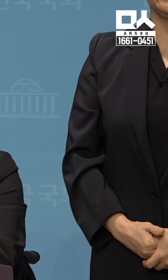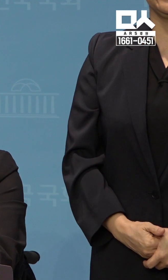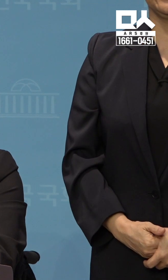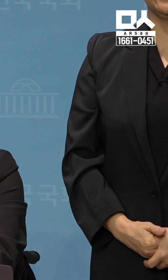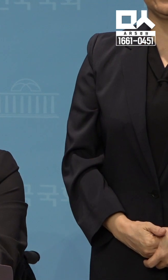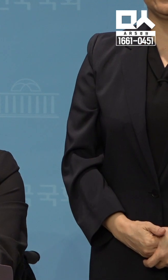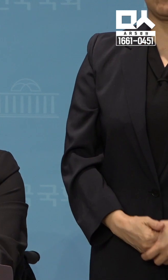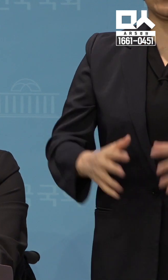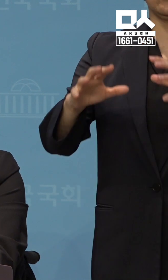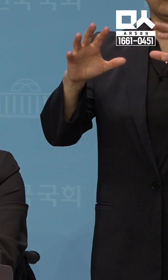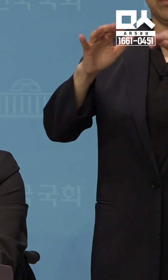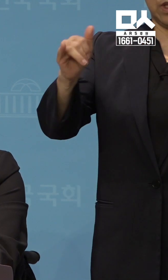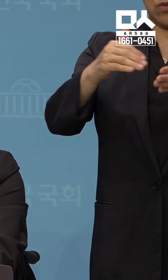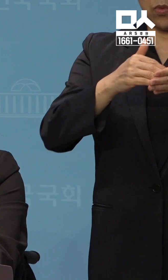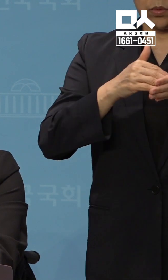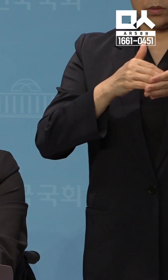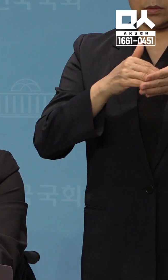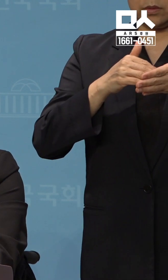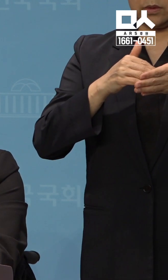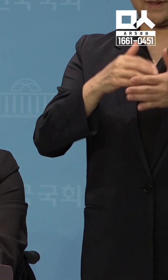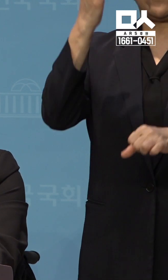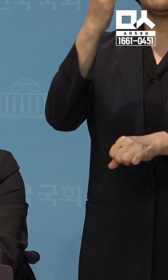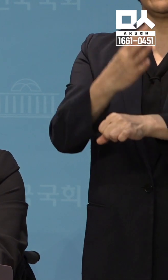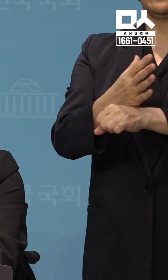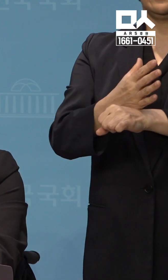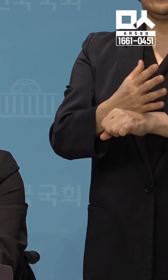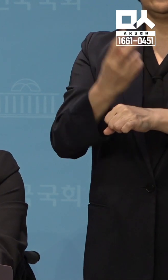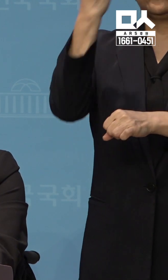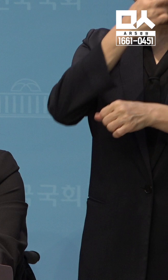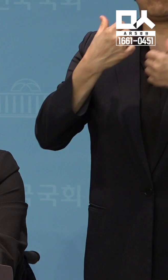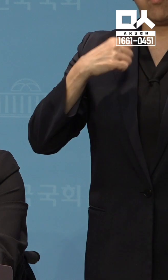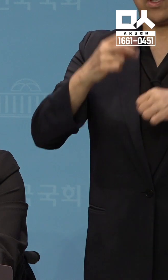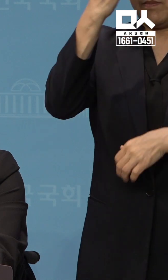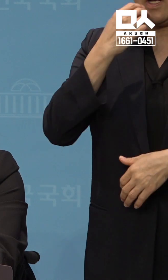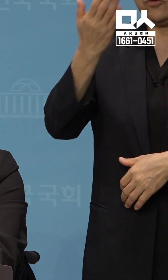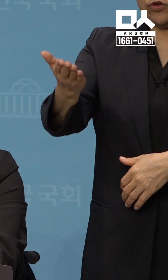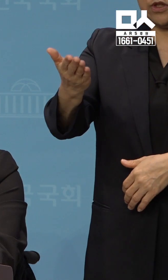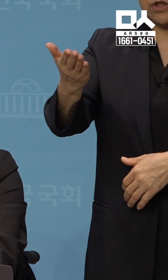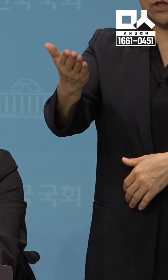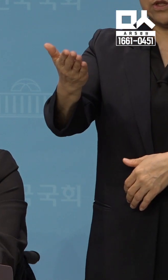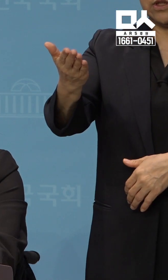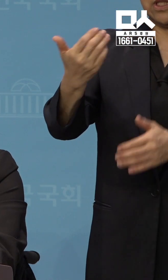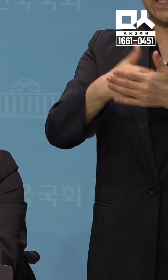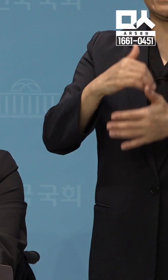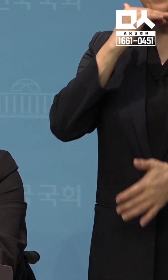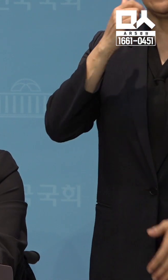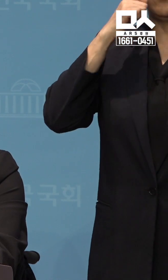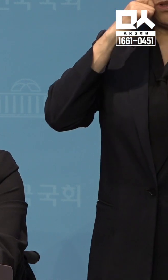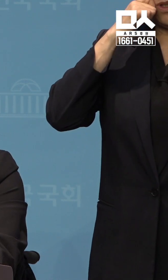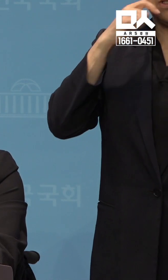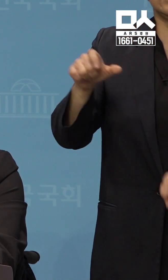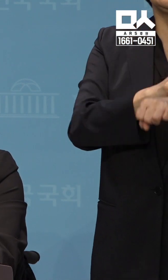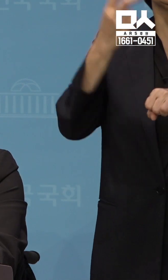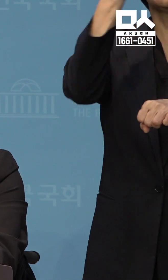대통령입니다 국민의 요구는 간명합니다 수사 포기 수준의 바주기 수사를 만냥 기다릴 수 없으니